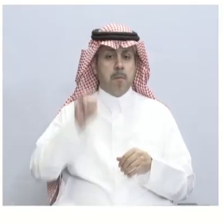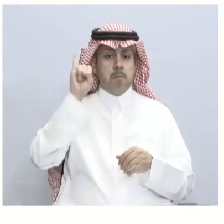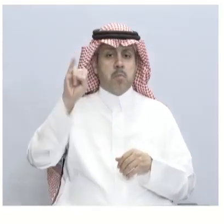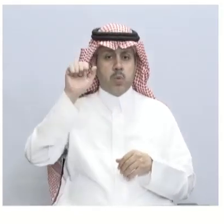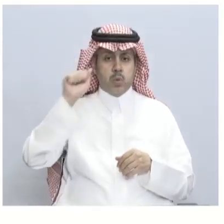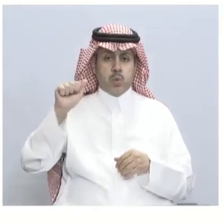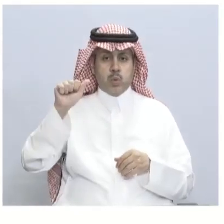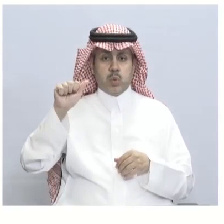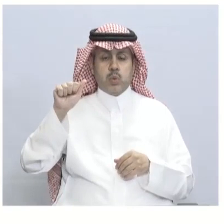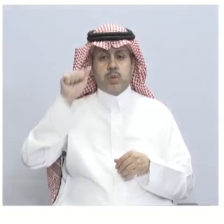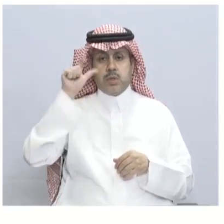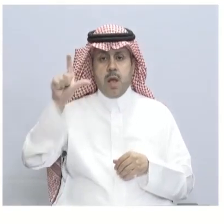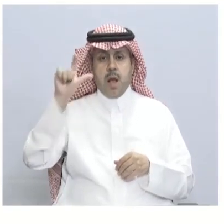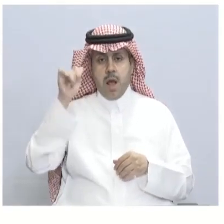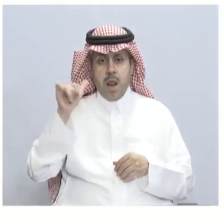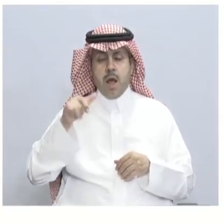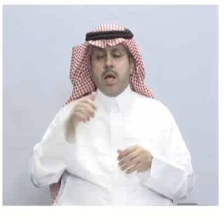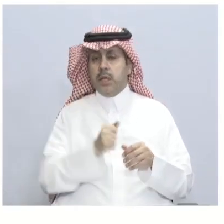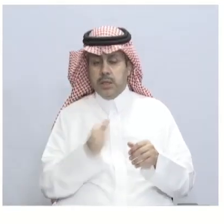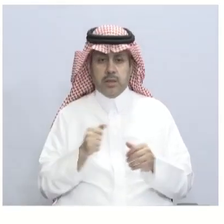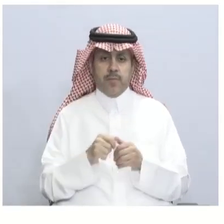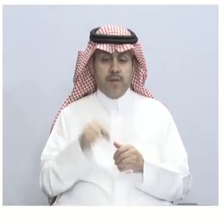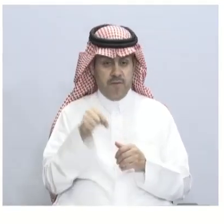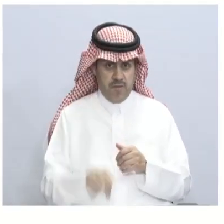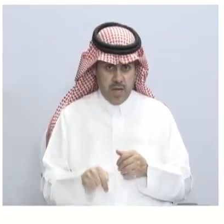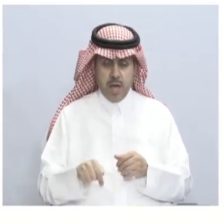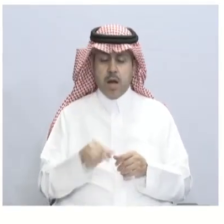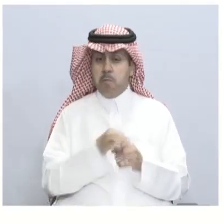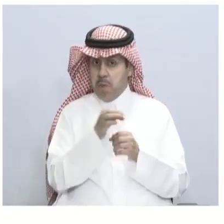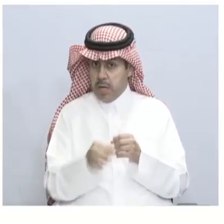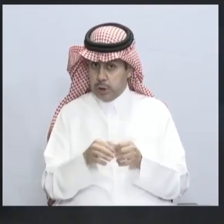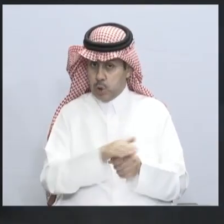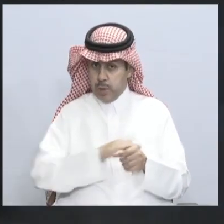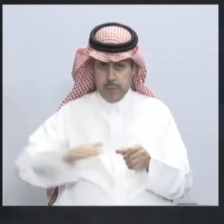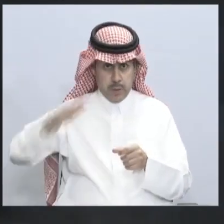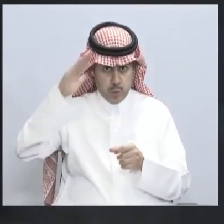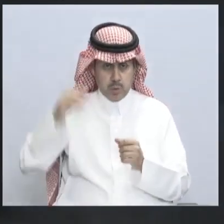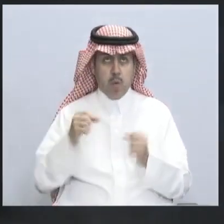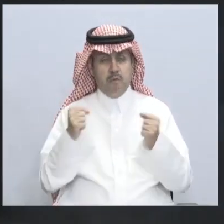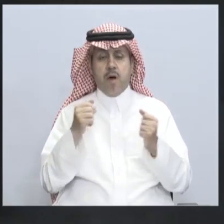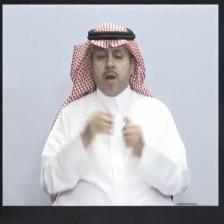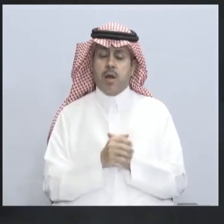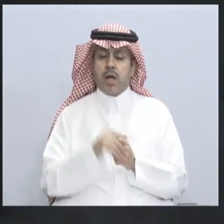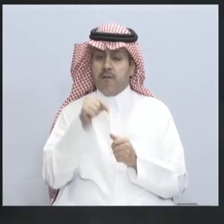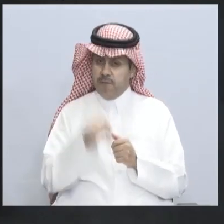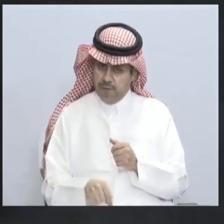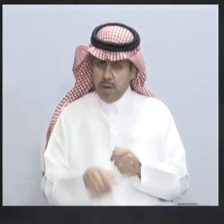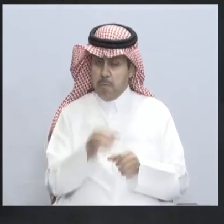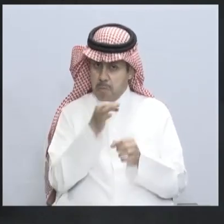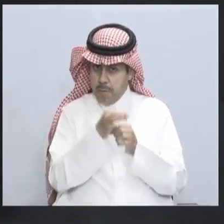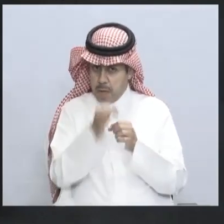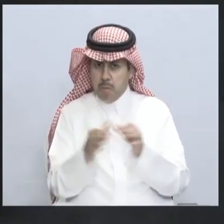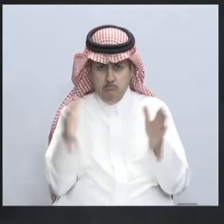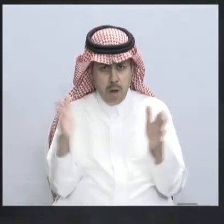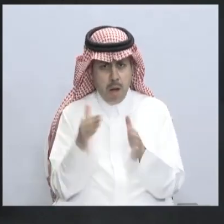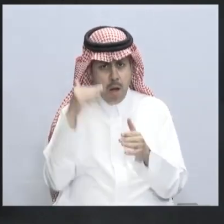في مصلى العيد وفي هذه البلاد المباركه وفقها الله فان هناك مصليات بالعيد